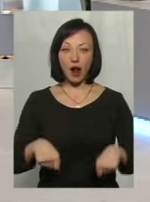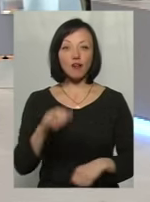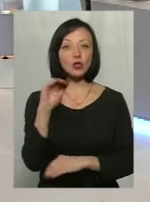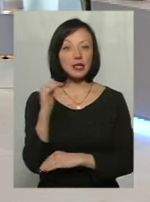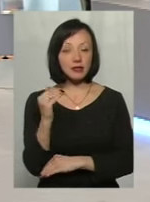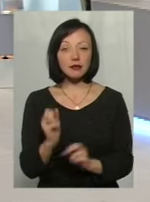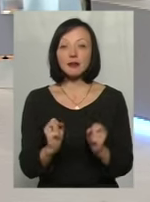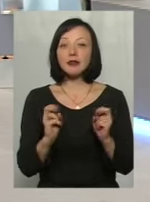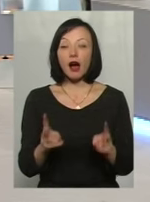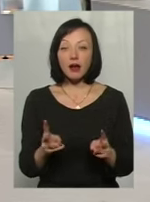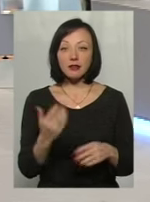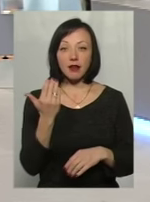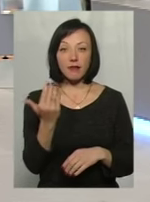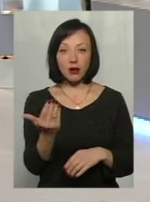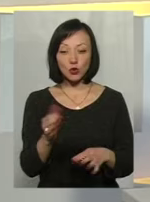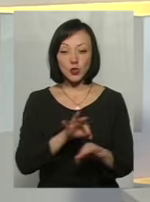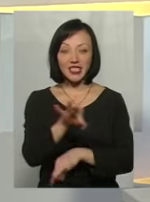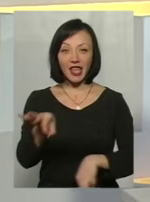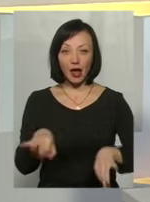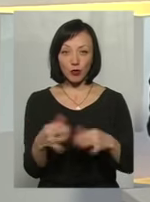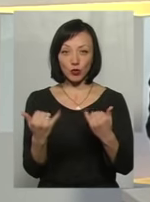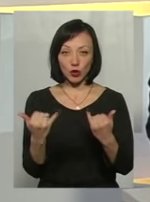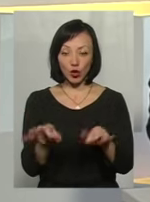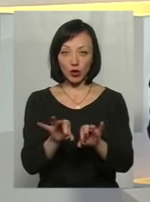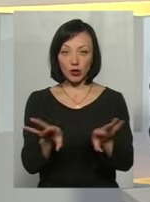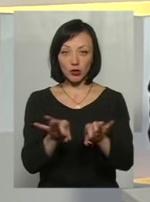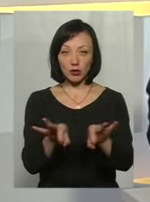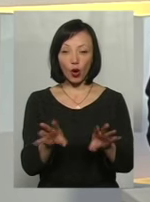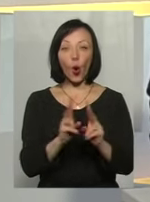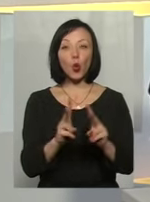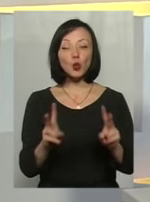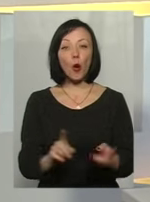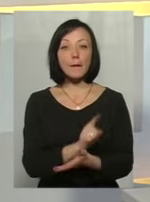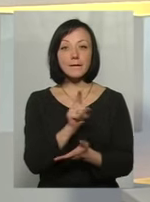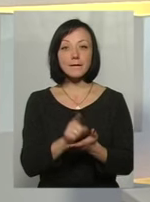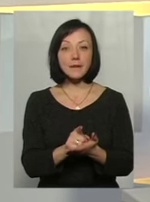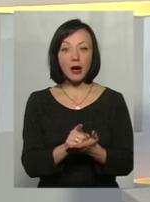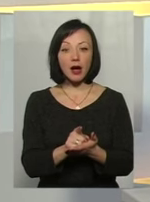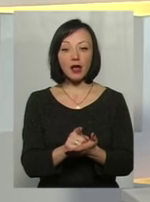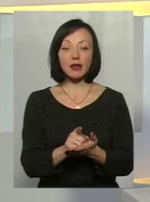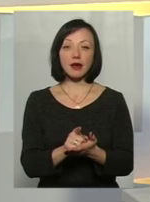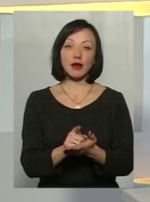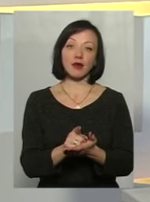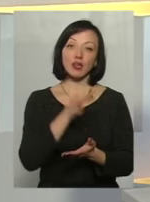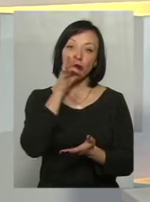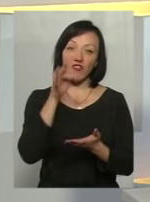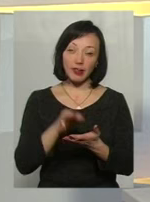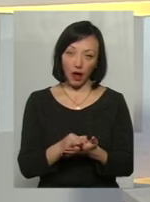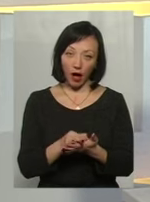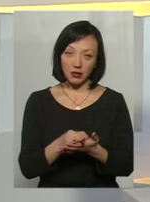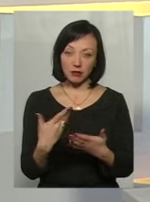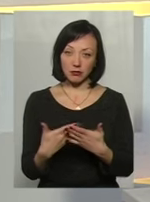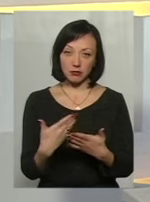да, от як за вашою схемою, яку ви тільки що пояснили, хто має приймати міри і відповідати, да? От